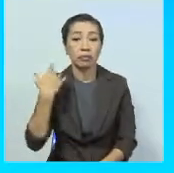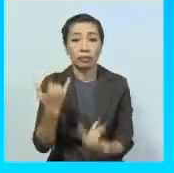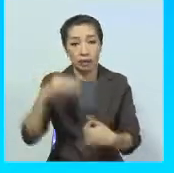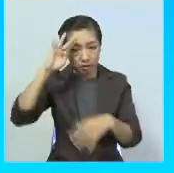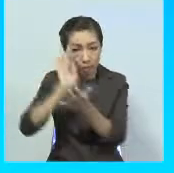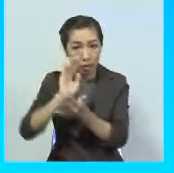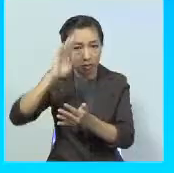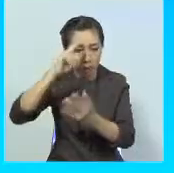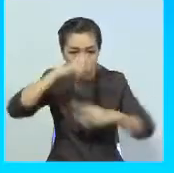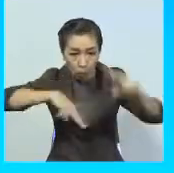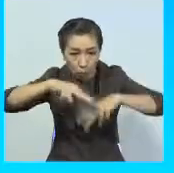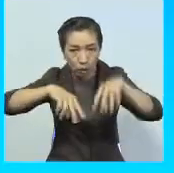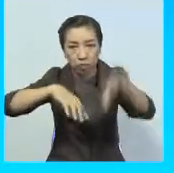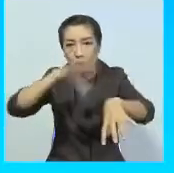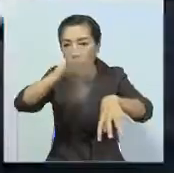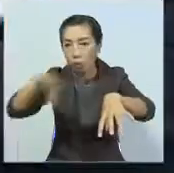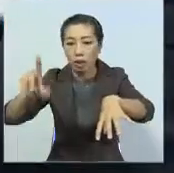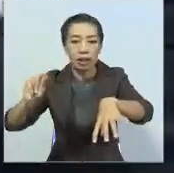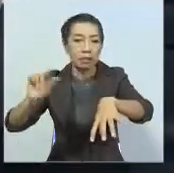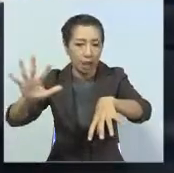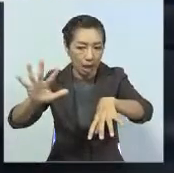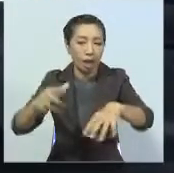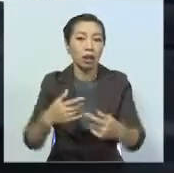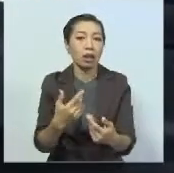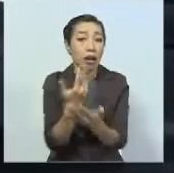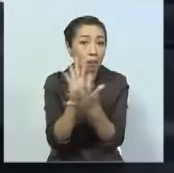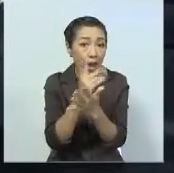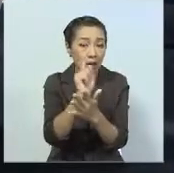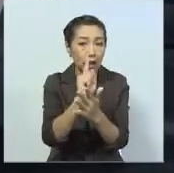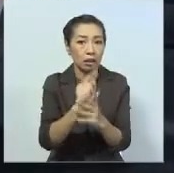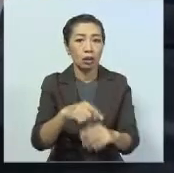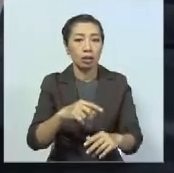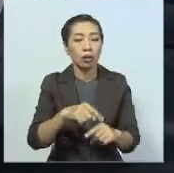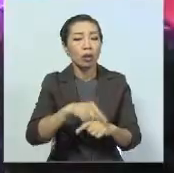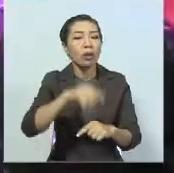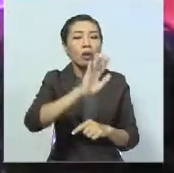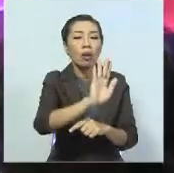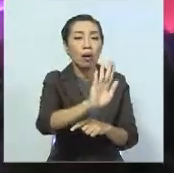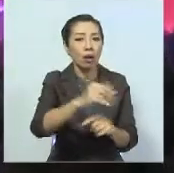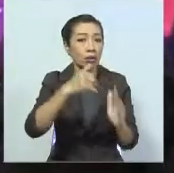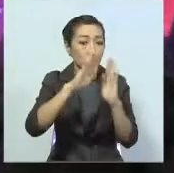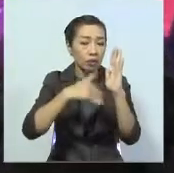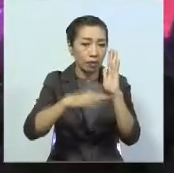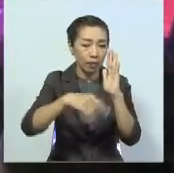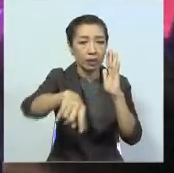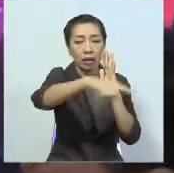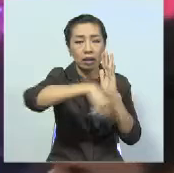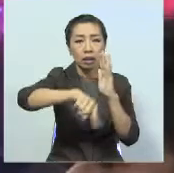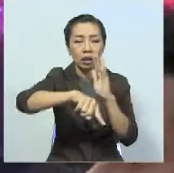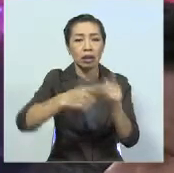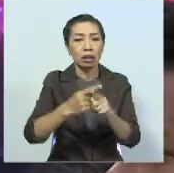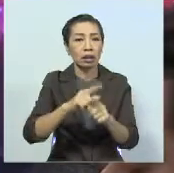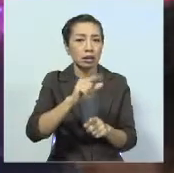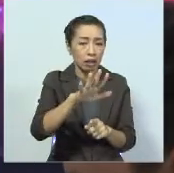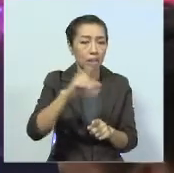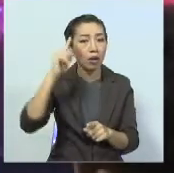ตรวจค้นพื้นที่เป้าหมายทั้งหมด25 จุดด้วยกันแบ่งเป็นพื้นที่นครบาล22 จุดพื้นที่ตำรวจภูธรภาค